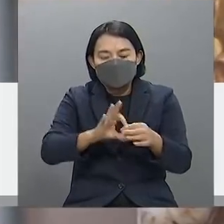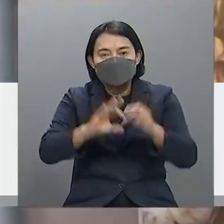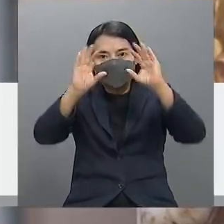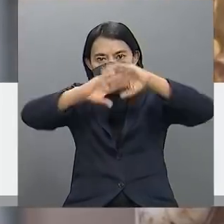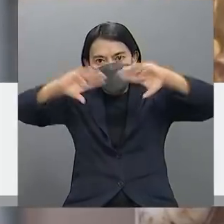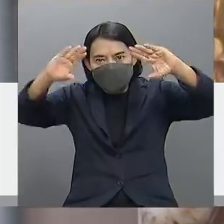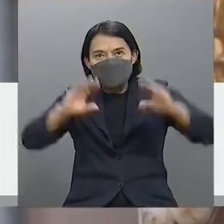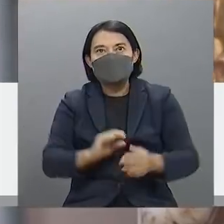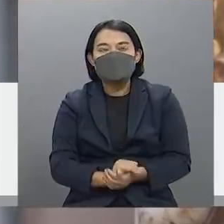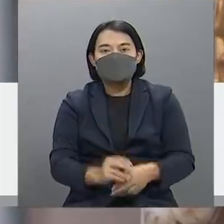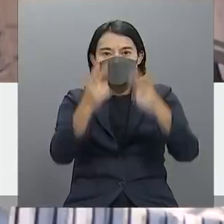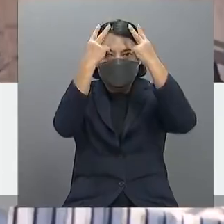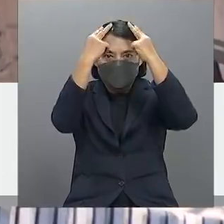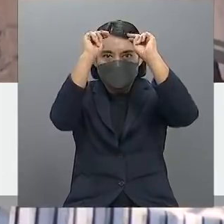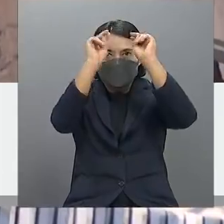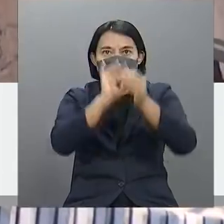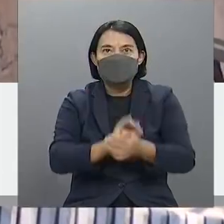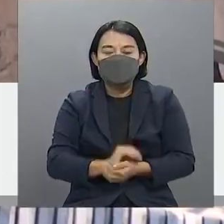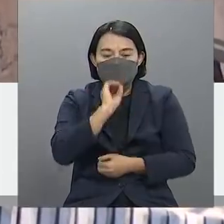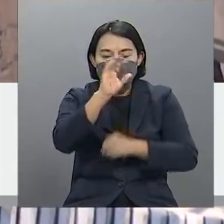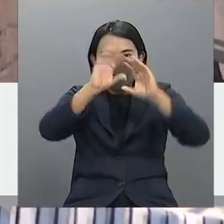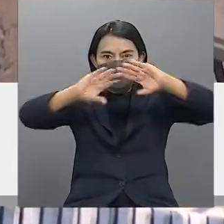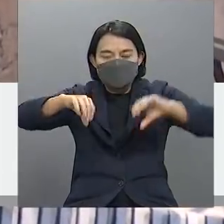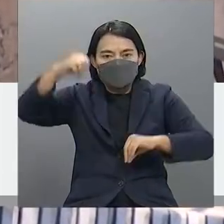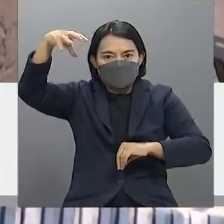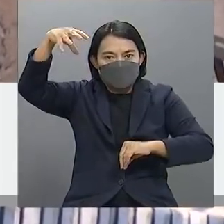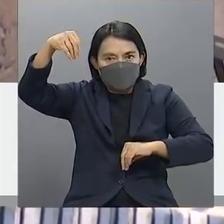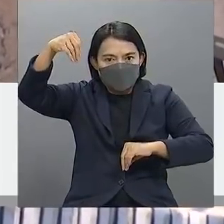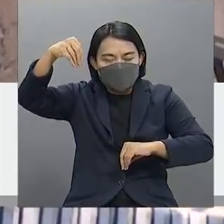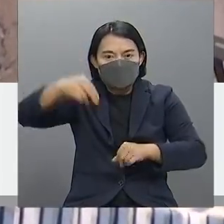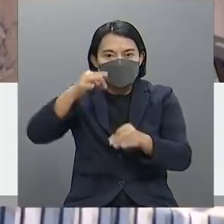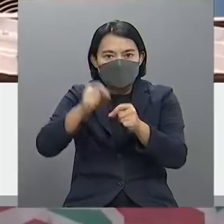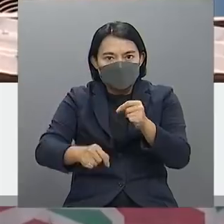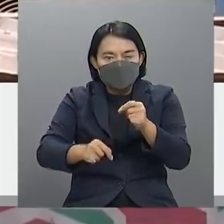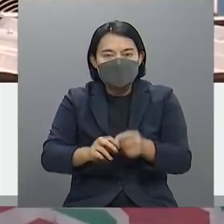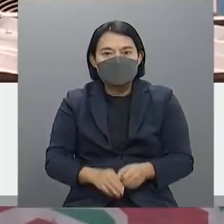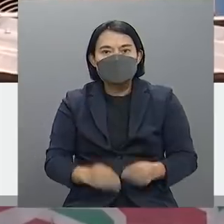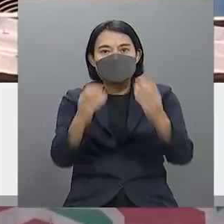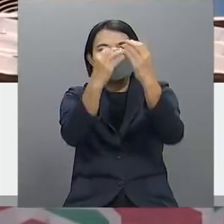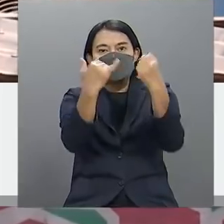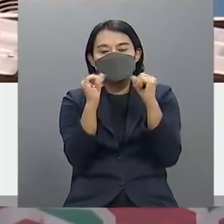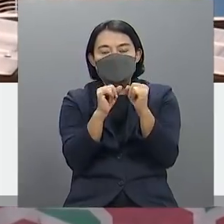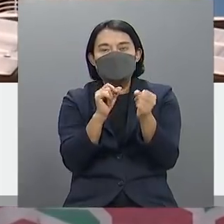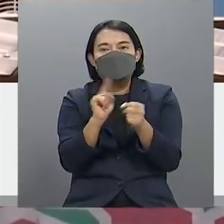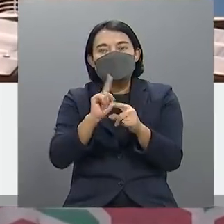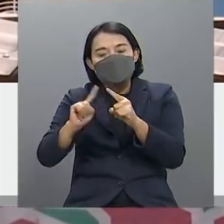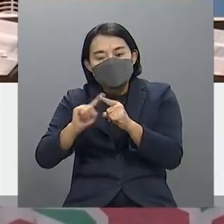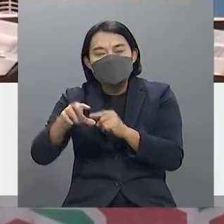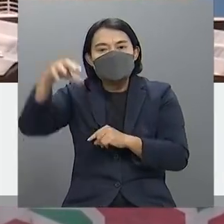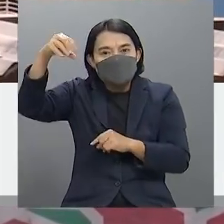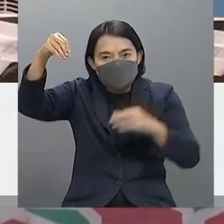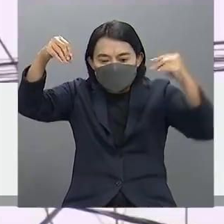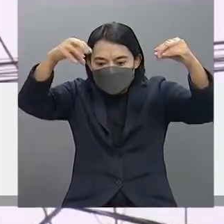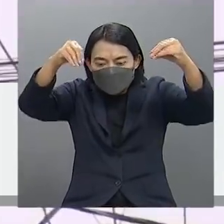กที่บอกว่าให้ส่วนราชการประหยัดไฟลดการใช้น้ำมันให้ล้างแอร์ประหยัดไฟฟ้าปิดไฟที่ไม่จำเป็นนะคะรัฐม